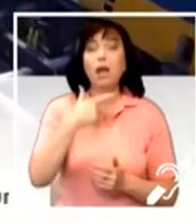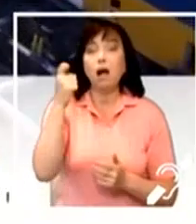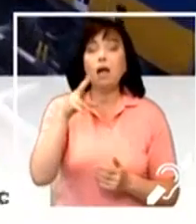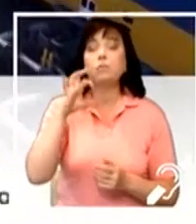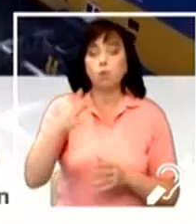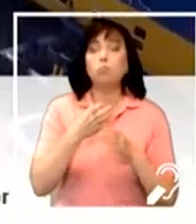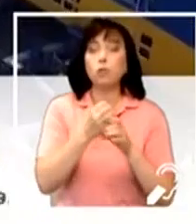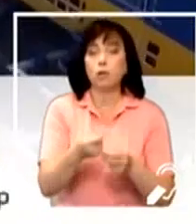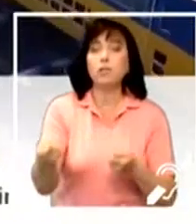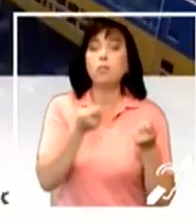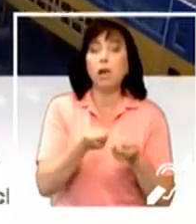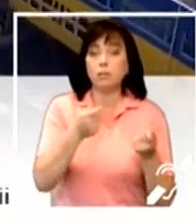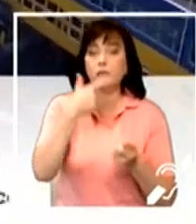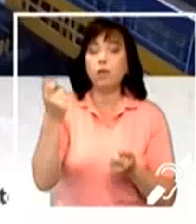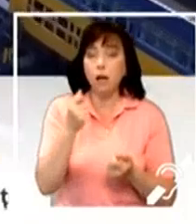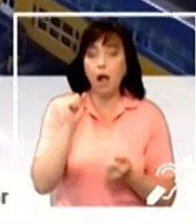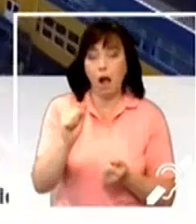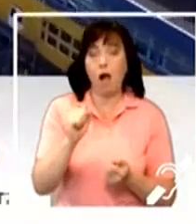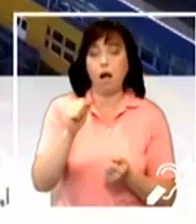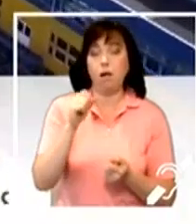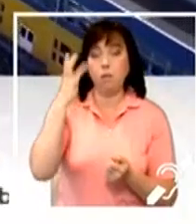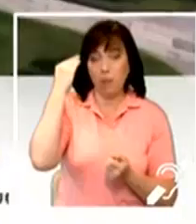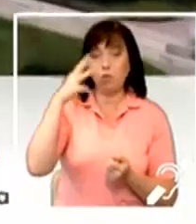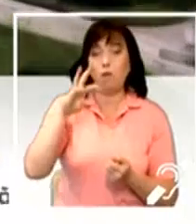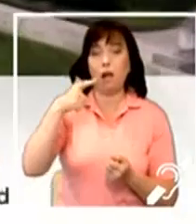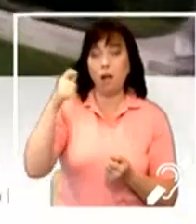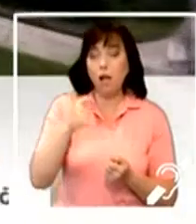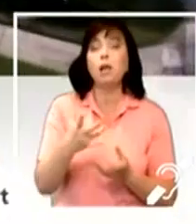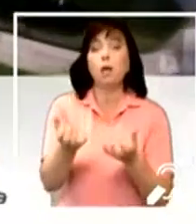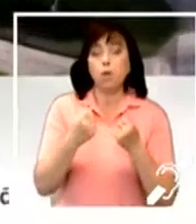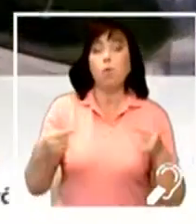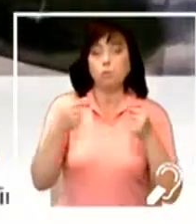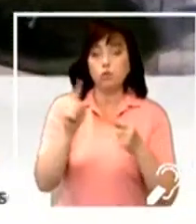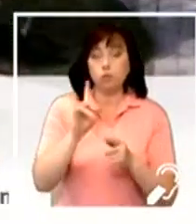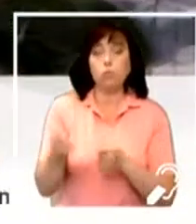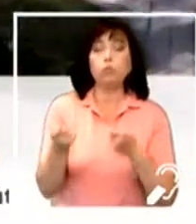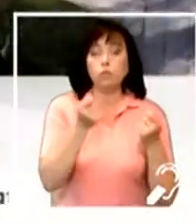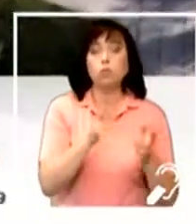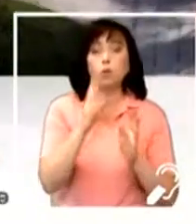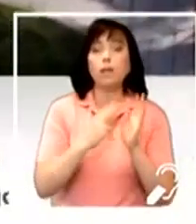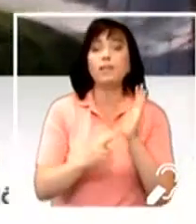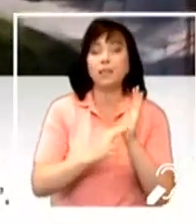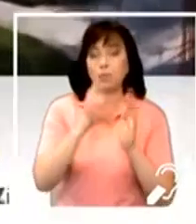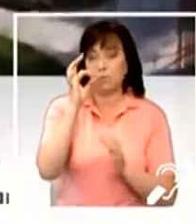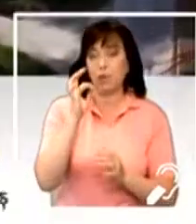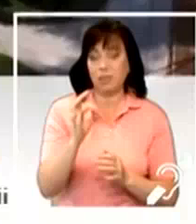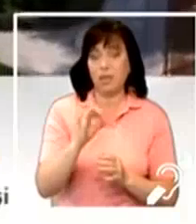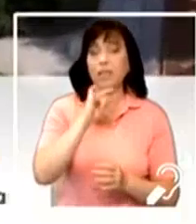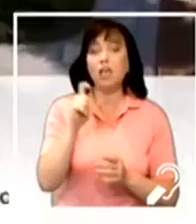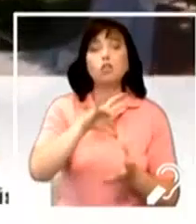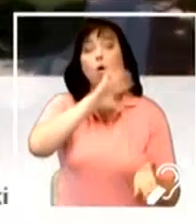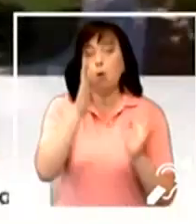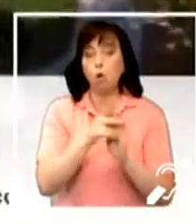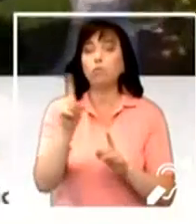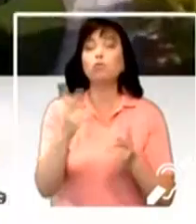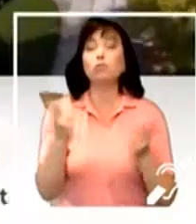Gazprom a limitat livrările de gaz, iar furnizorul de la Chișinău a primit confirmarea pentru livrările a doar 70% din volumul